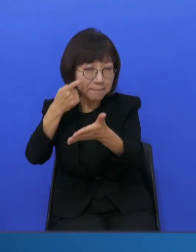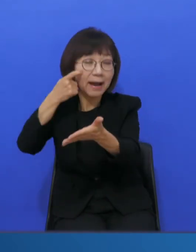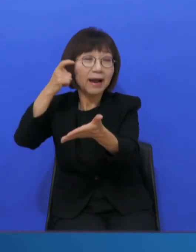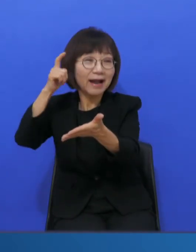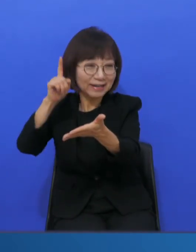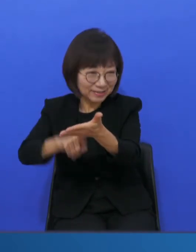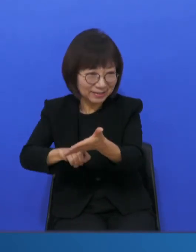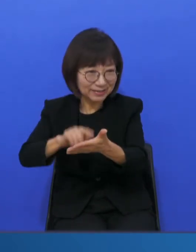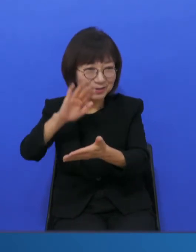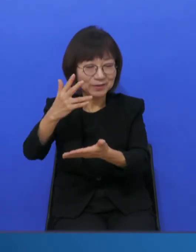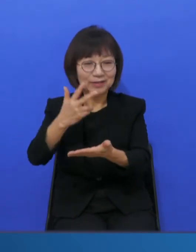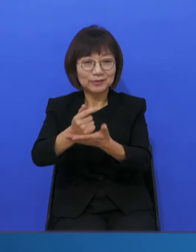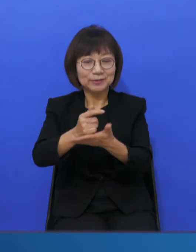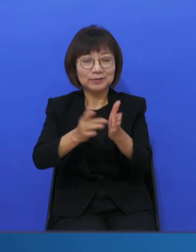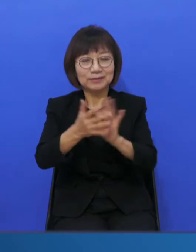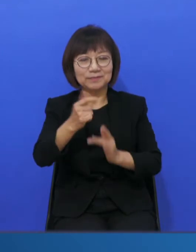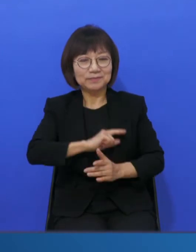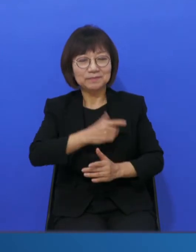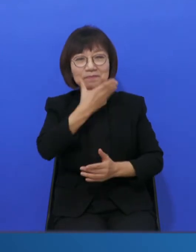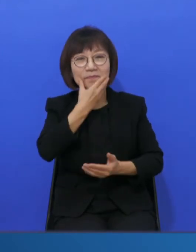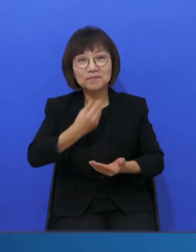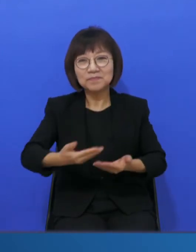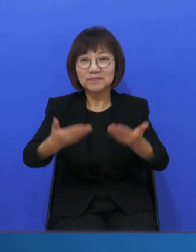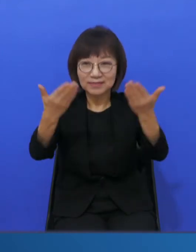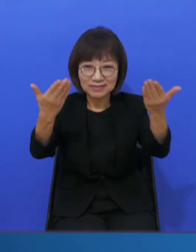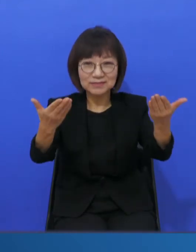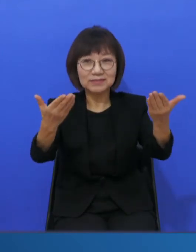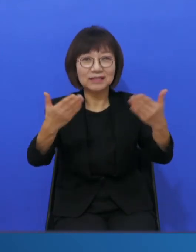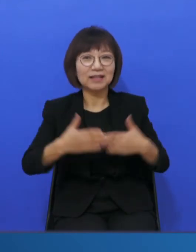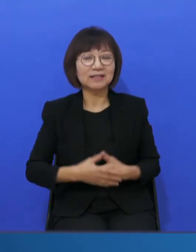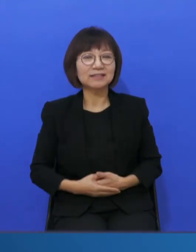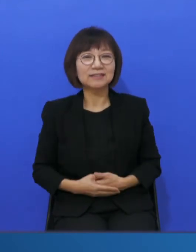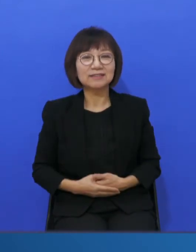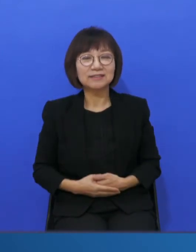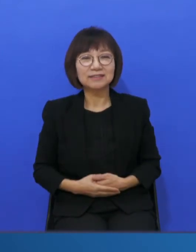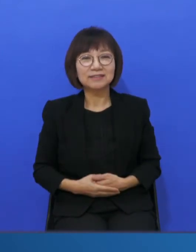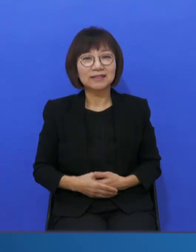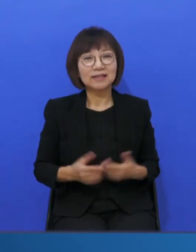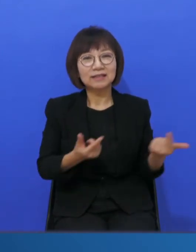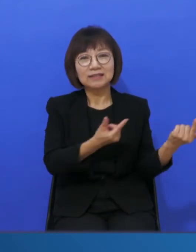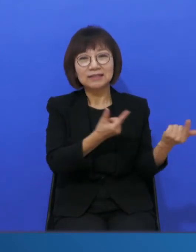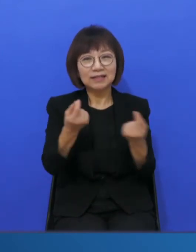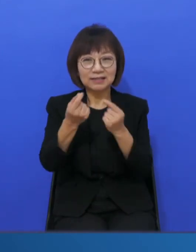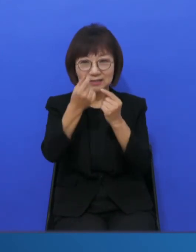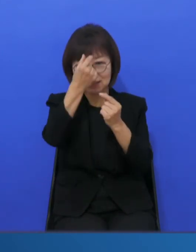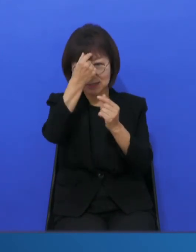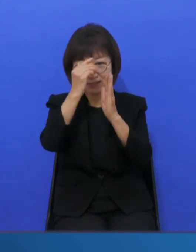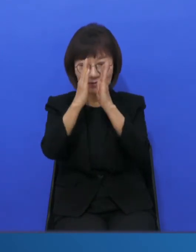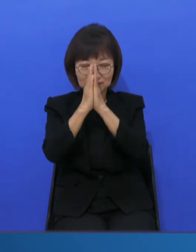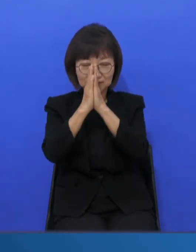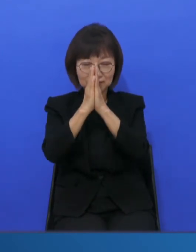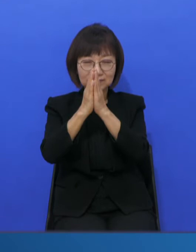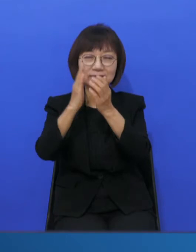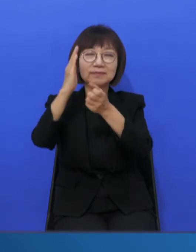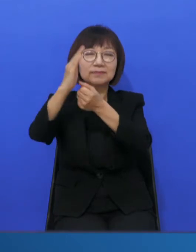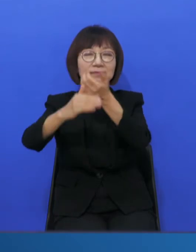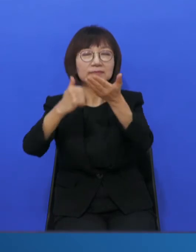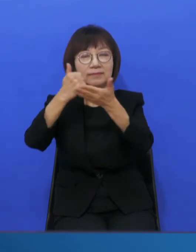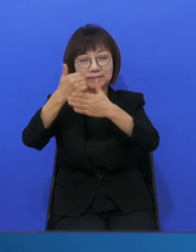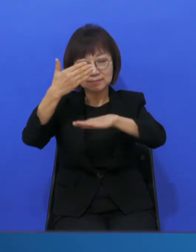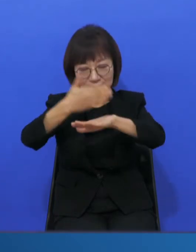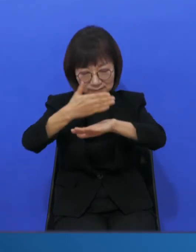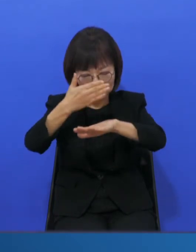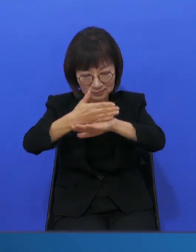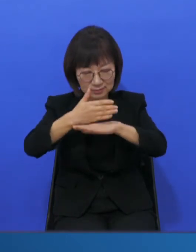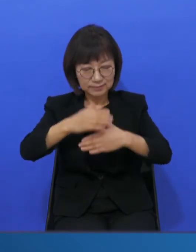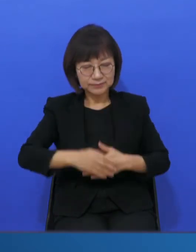you in the name of Jesus Christ. It will be a very important and precious week for all the evangelists to find this week. 기도하겠습니다. 하나님께 감사드립니다. Father God, we